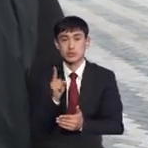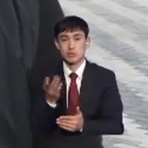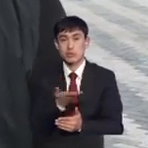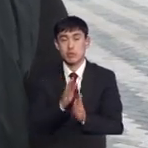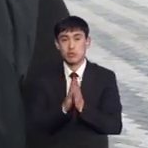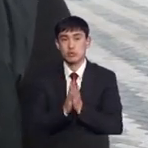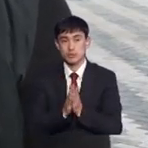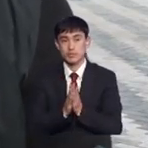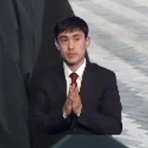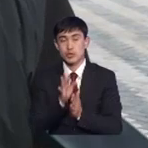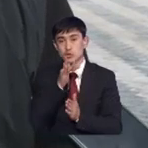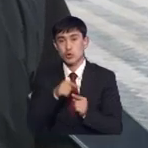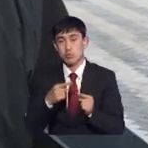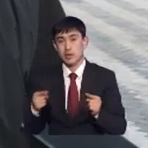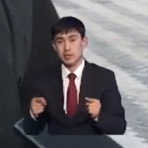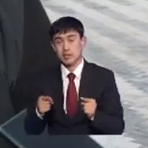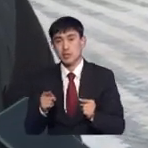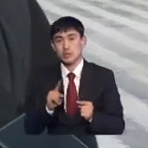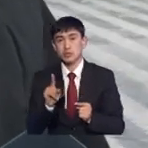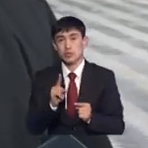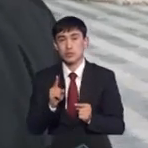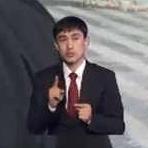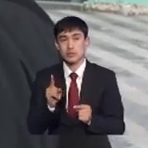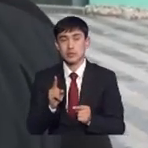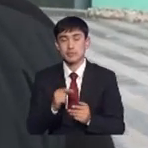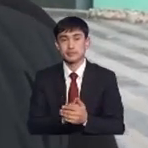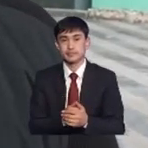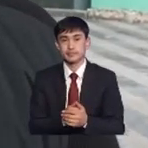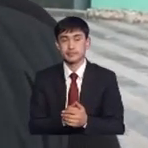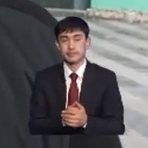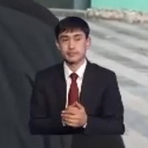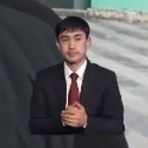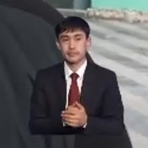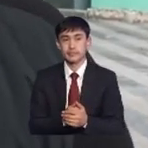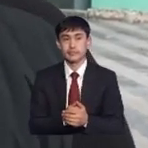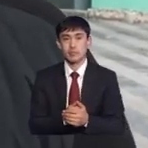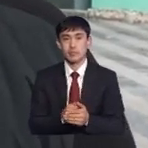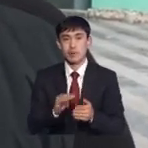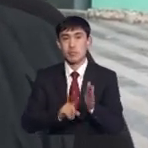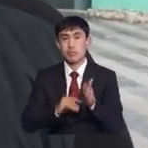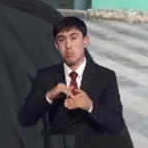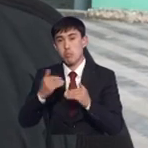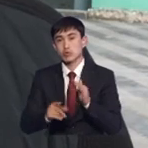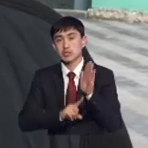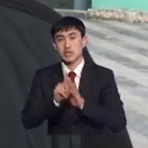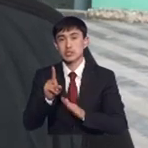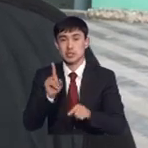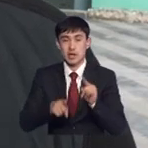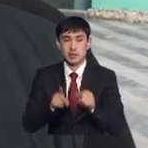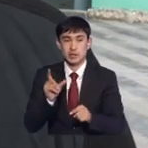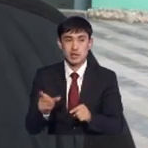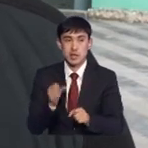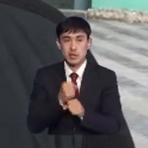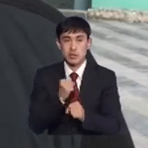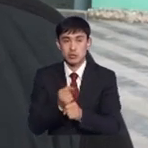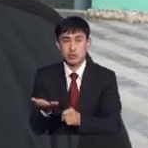просим, почему мы просим срок продлить чуть-чуть, это для того, чтобы из-за того, что мы поздно начали в прошлом году, некоторые